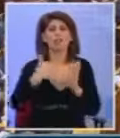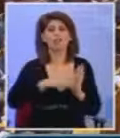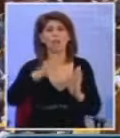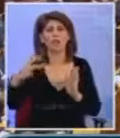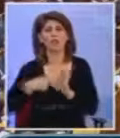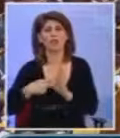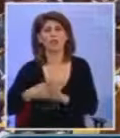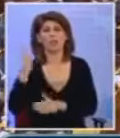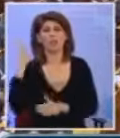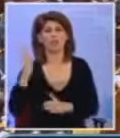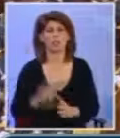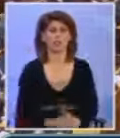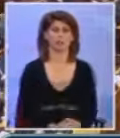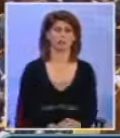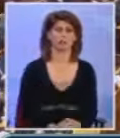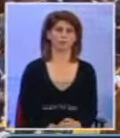2007-2014.